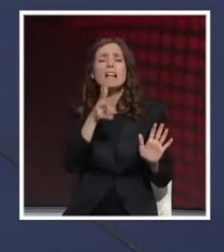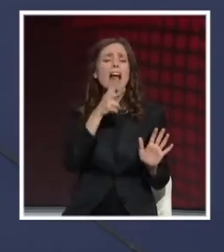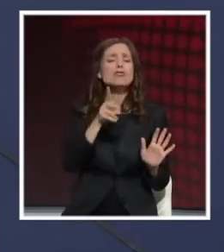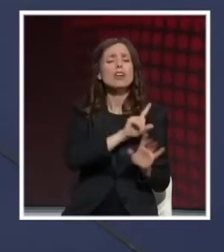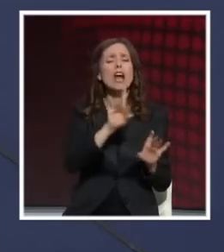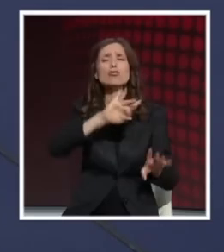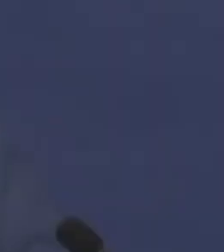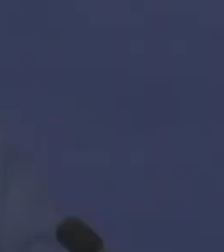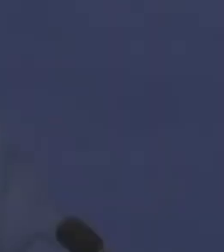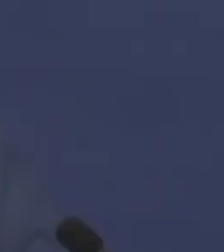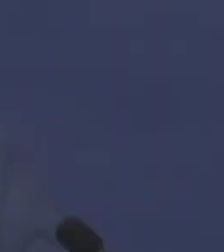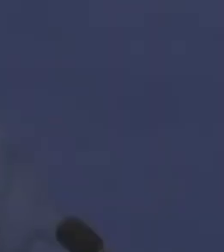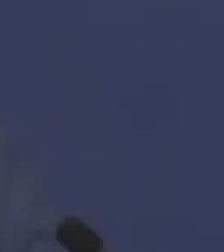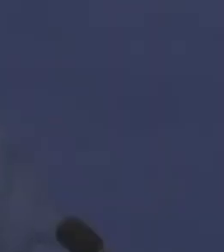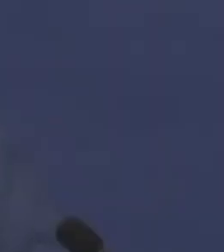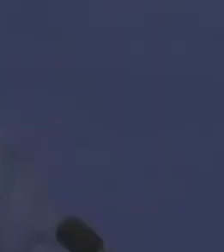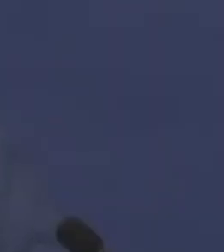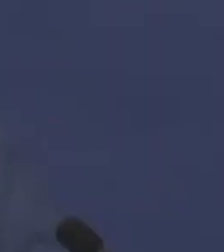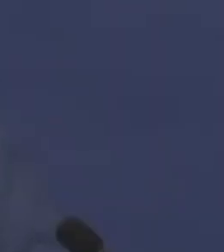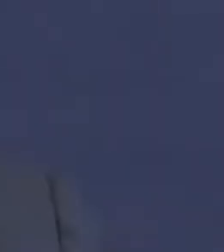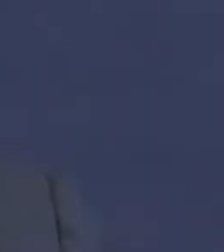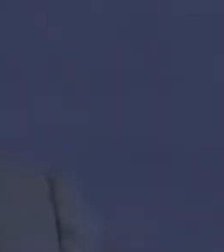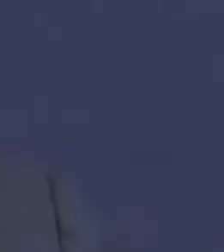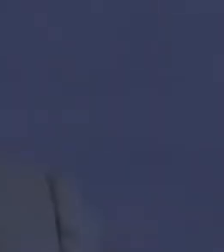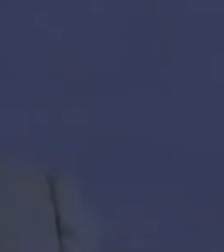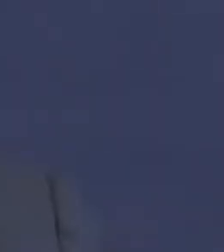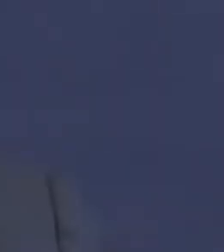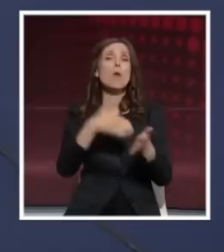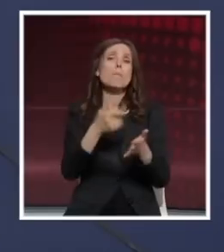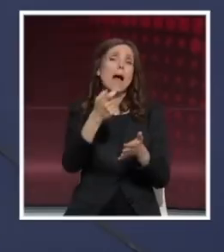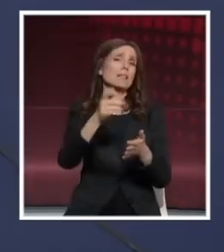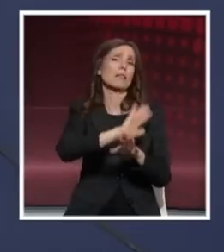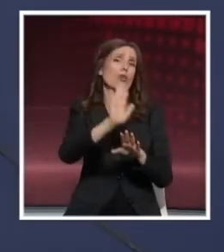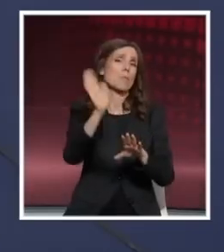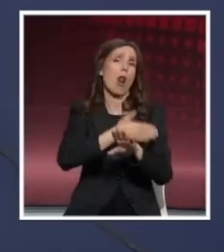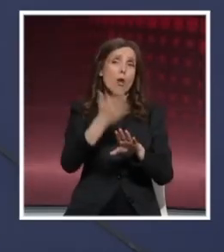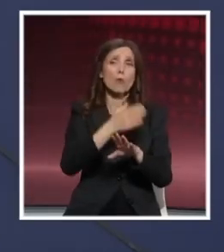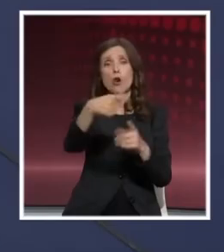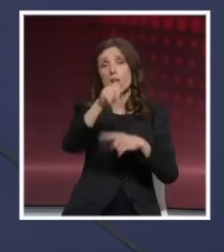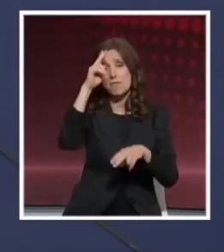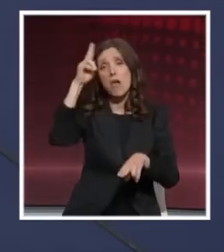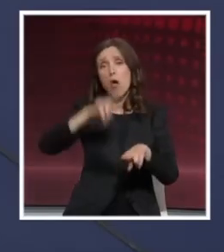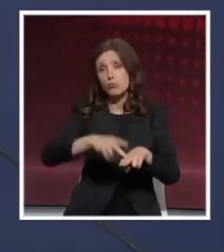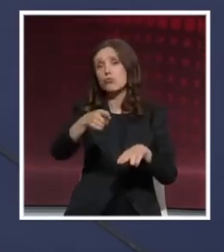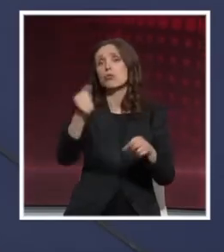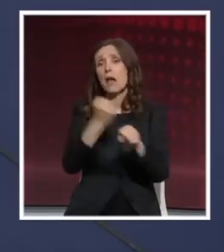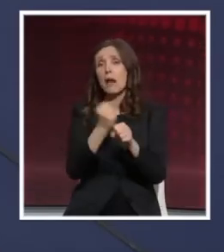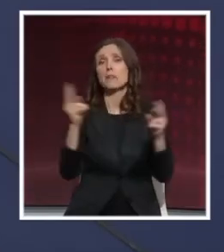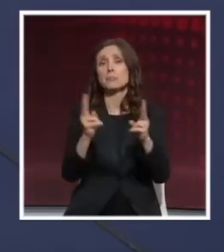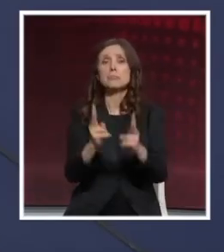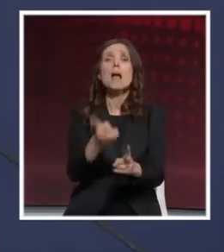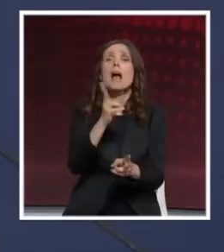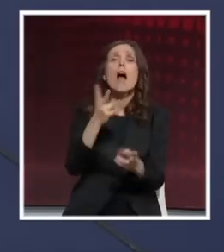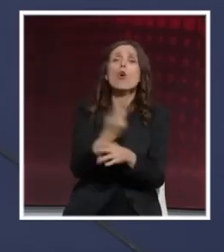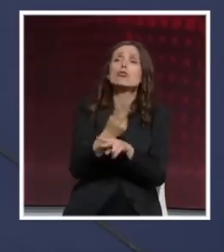imao uticaja, nikada to neću prihvatiti. Nikada. A ja za vas imam pitanje. Ajde mi vi objasnite kako je moguće. Dakle,